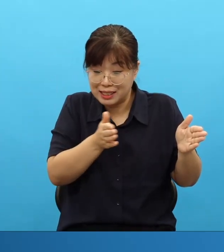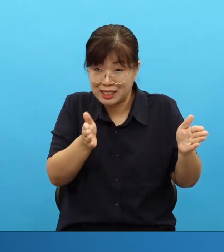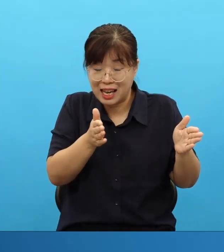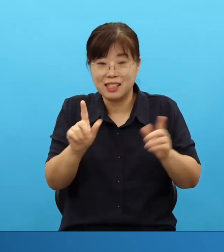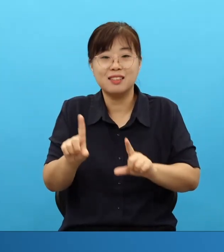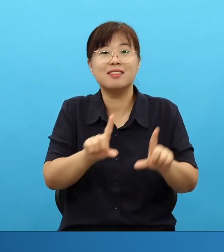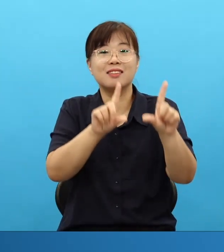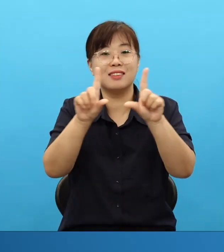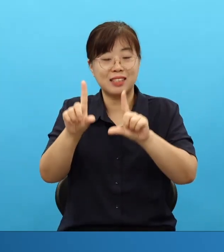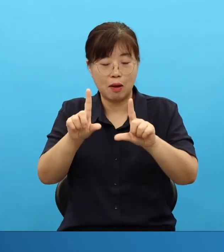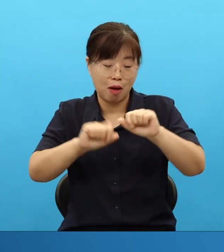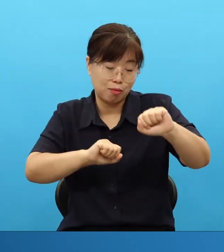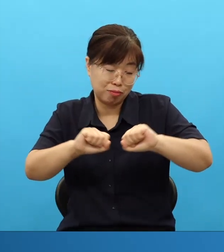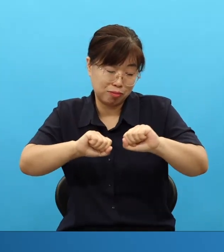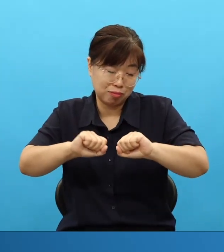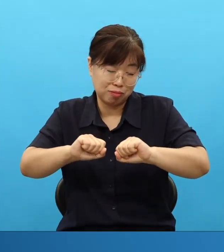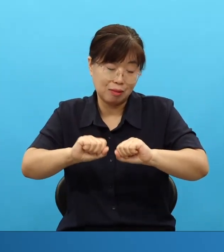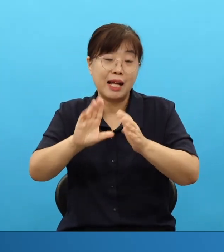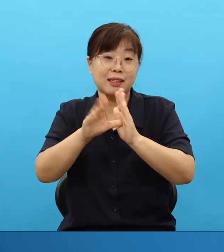기도하기도